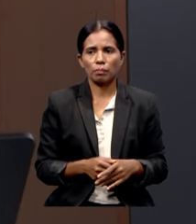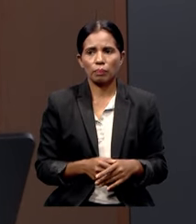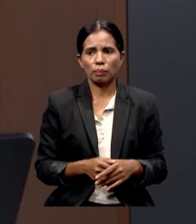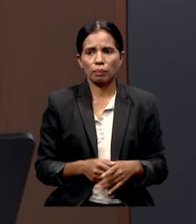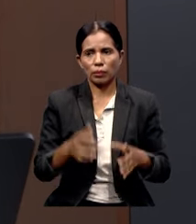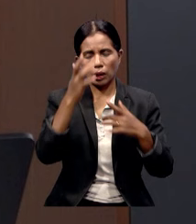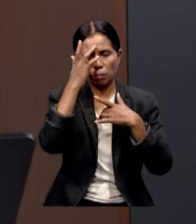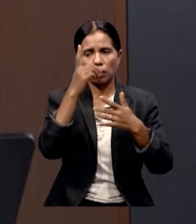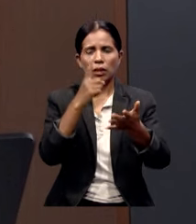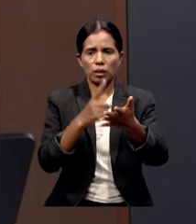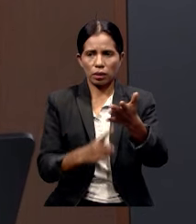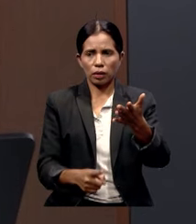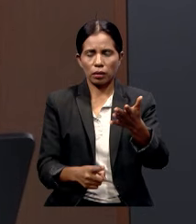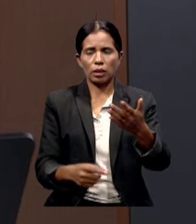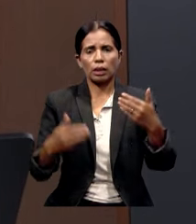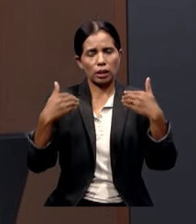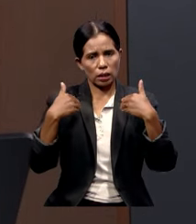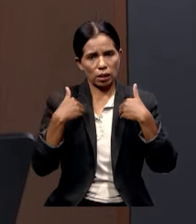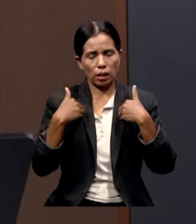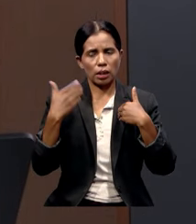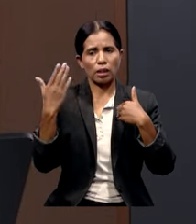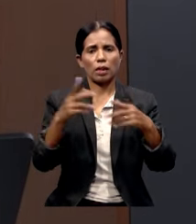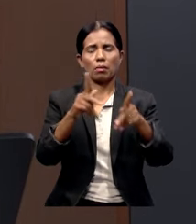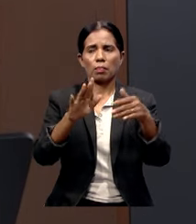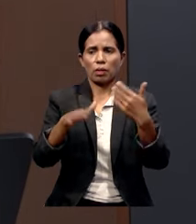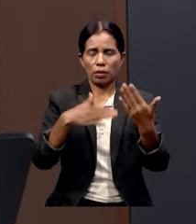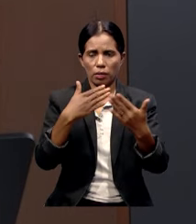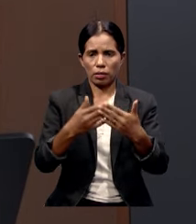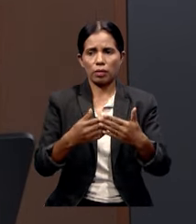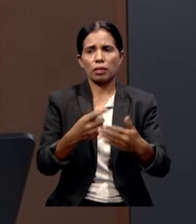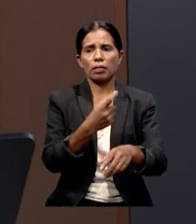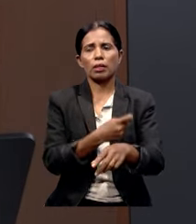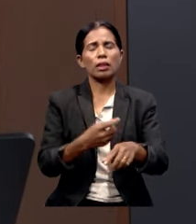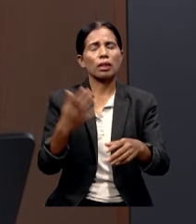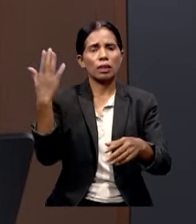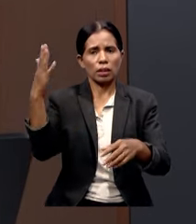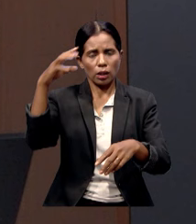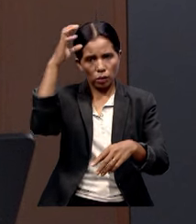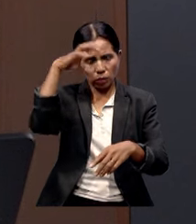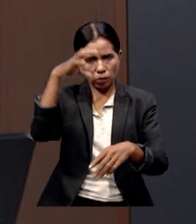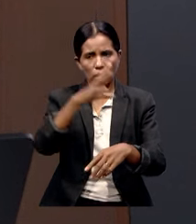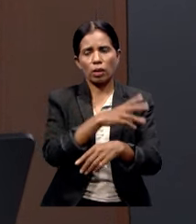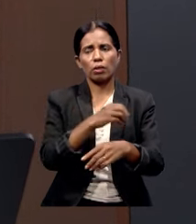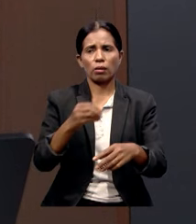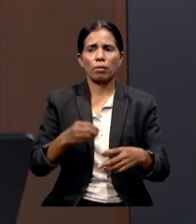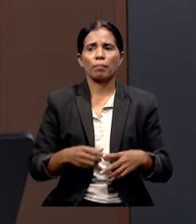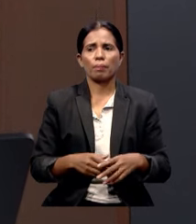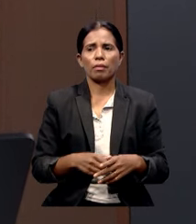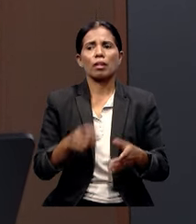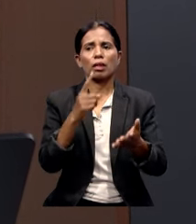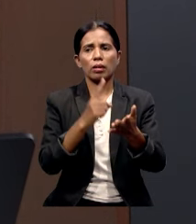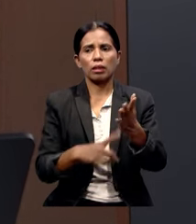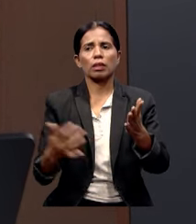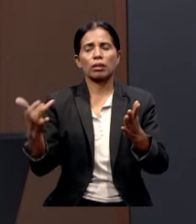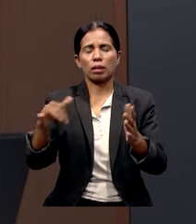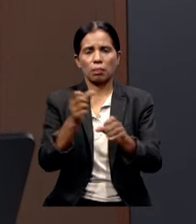mora saida maka mosu iha uda monurai no mos saida ma sira